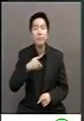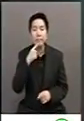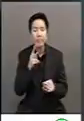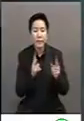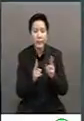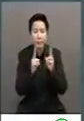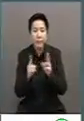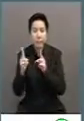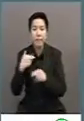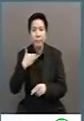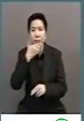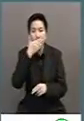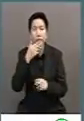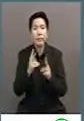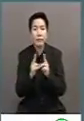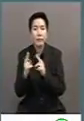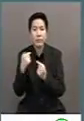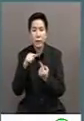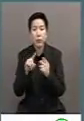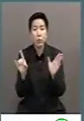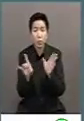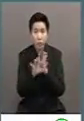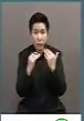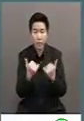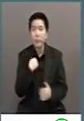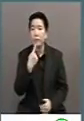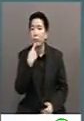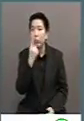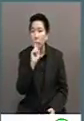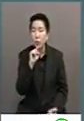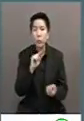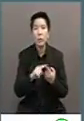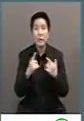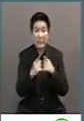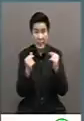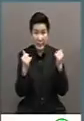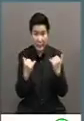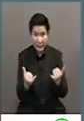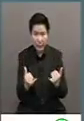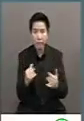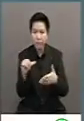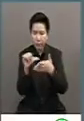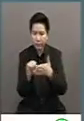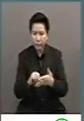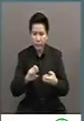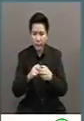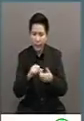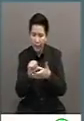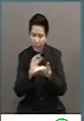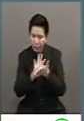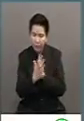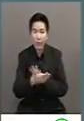บสีดำปิดปากเขาเอาไว้ก่อนที่จะปิดท้ายคลิปนี้ด้วยการพูดว่าหวังว่าเรื่องที่เกิดขึ้นจะคลี่คลายไปในทาง